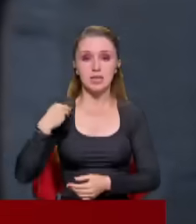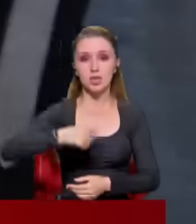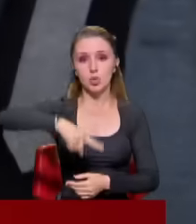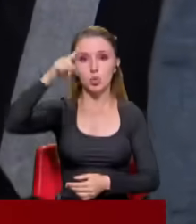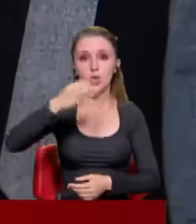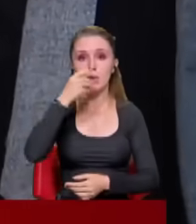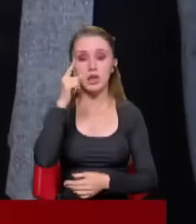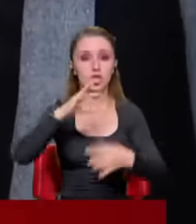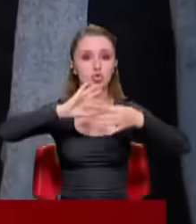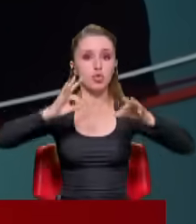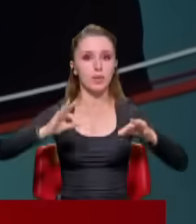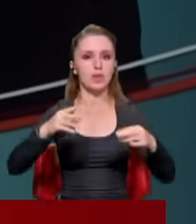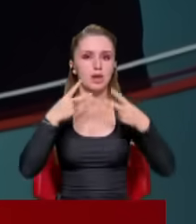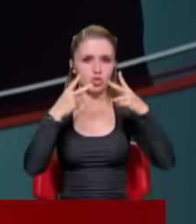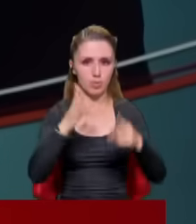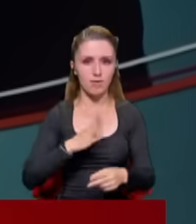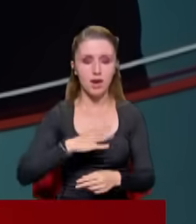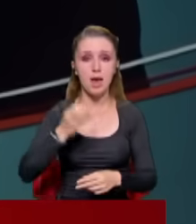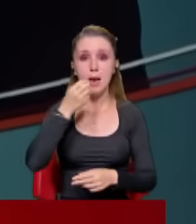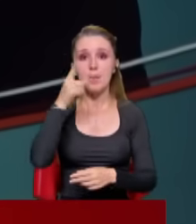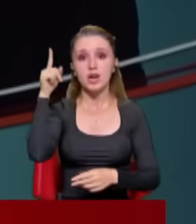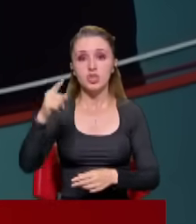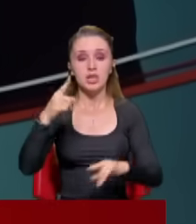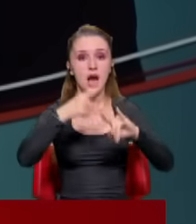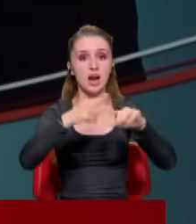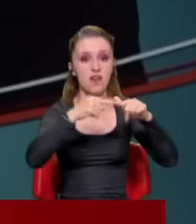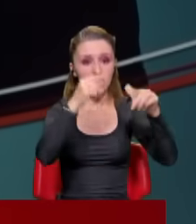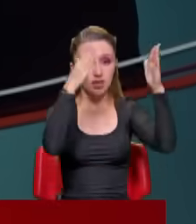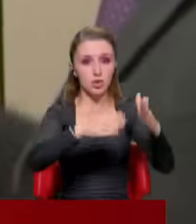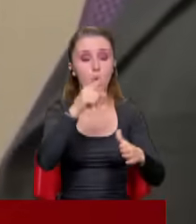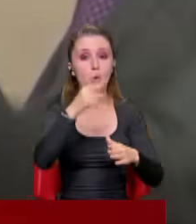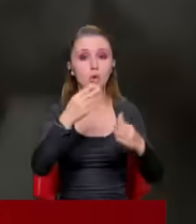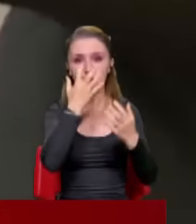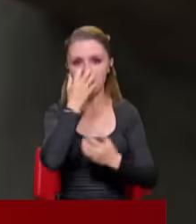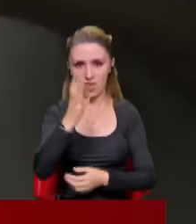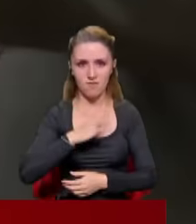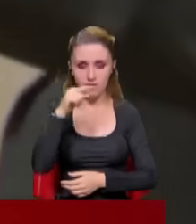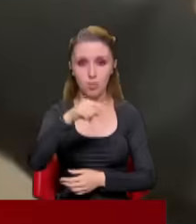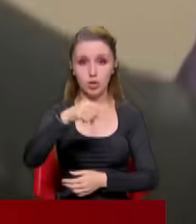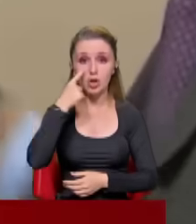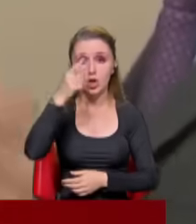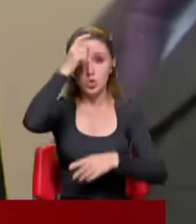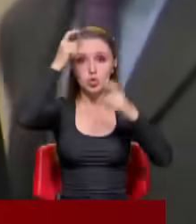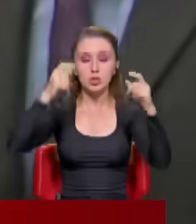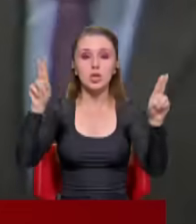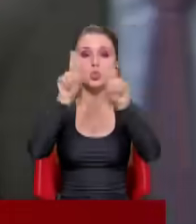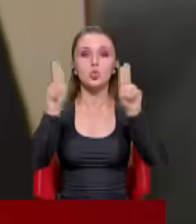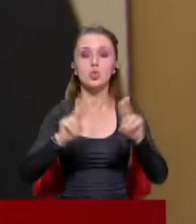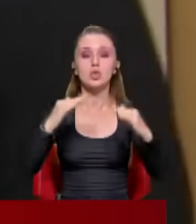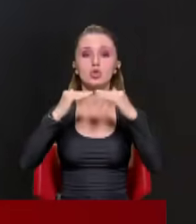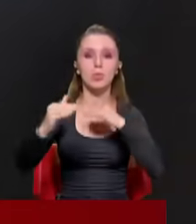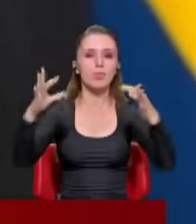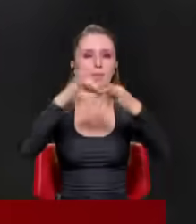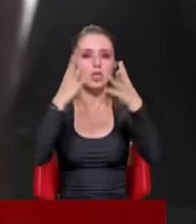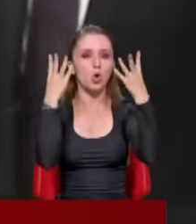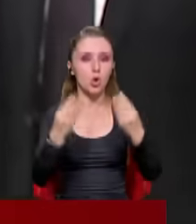Bahçeli'nin sözlerine açıklık getirdi Bahçeli'nin Hakan Fidan'ın Kahire'deki önerileri çerçevesinde Türkiye'nin uluslararası toplumla